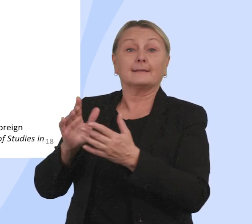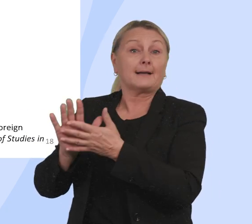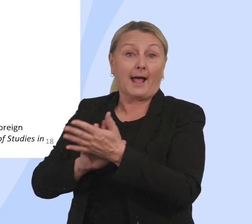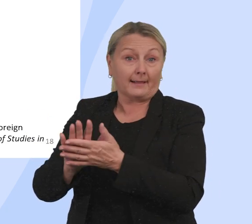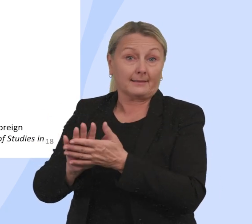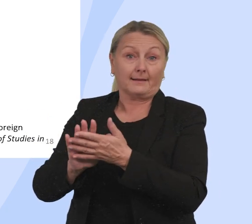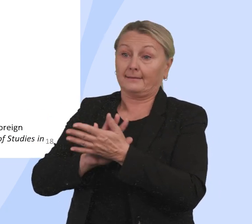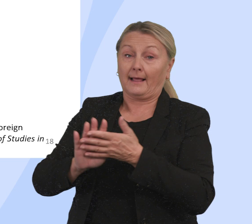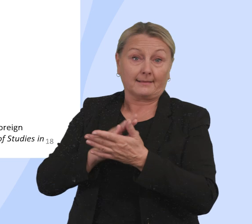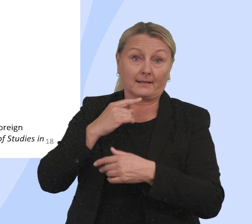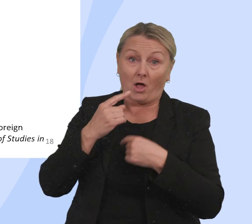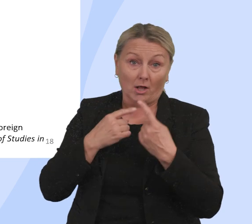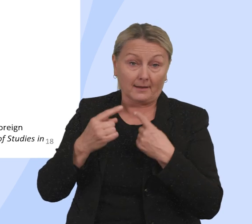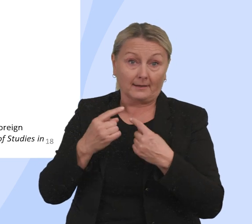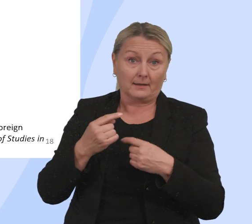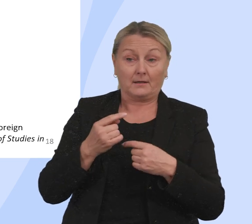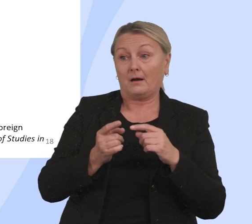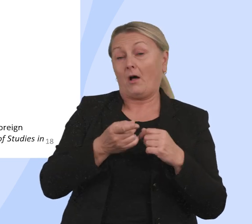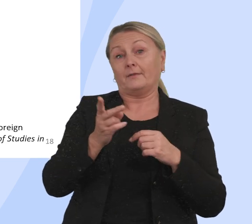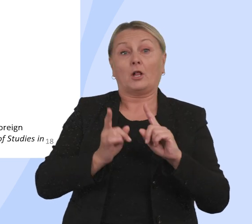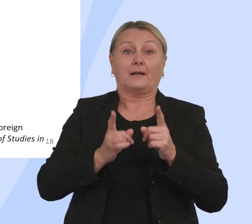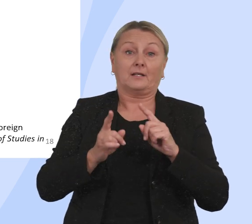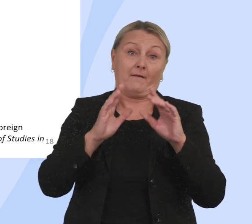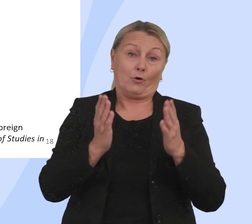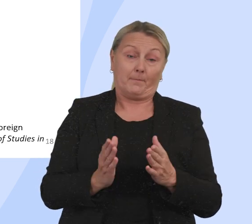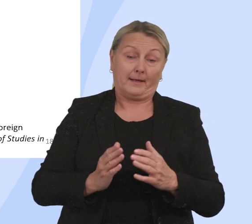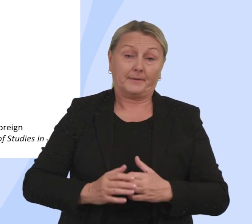tale, eller andre alternative former.